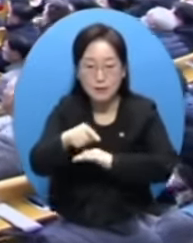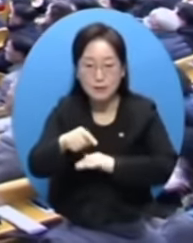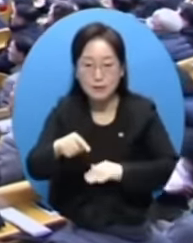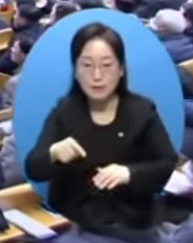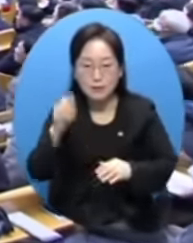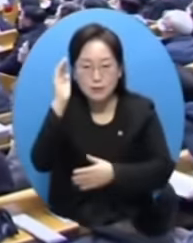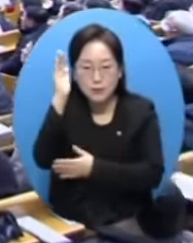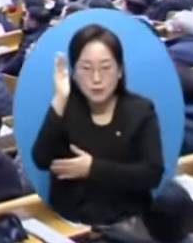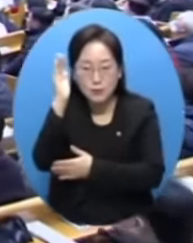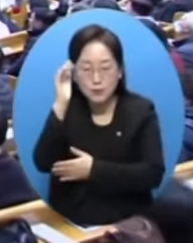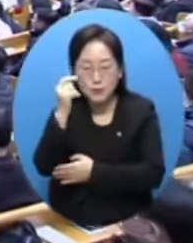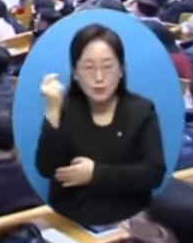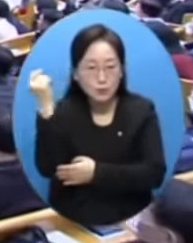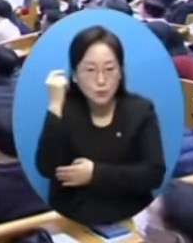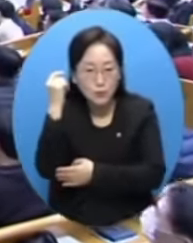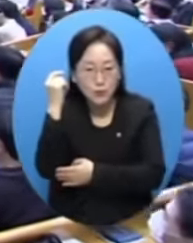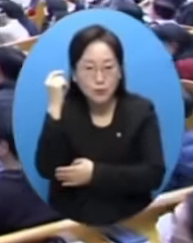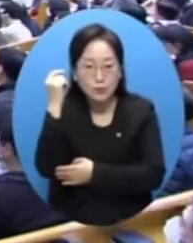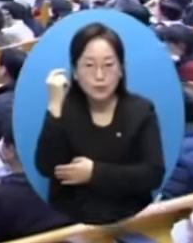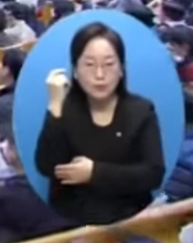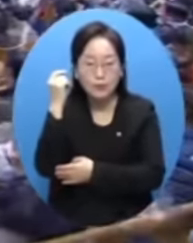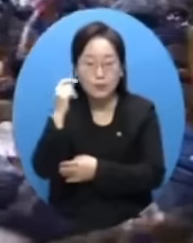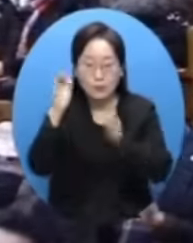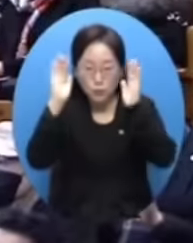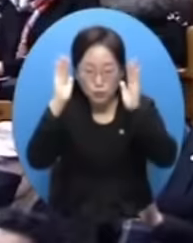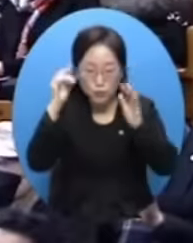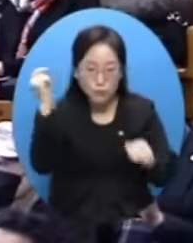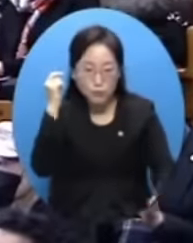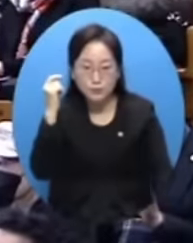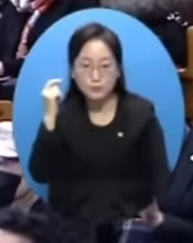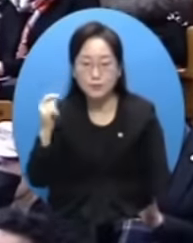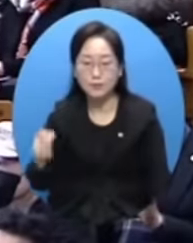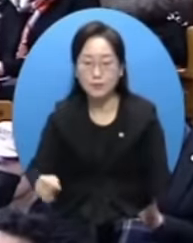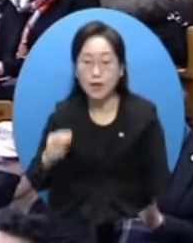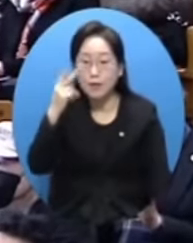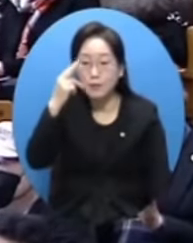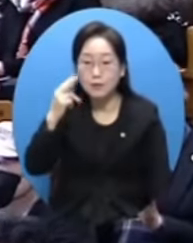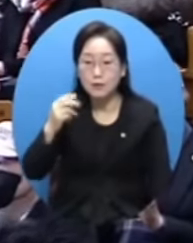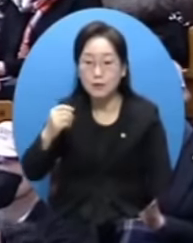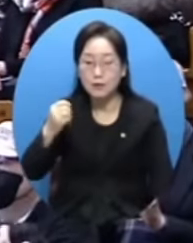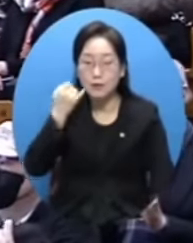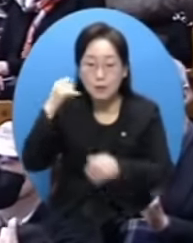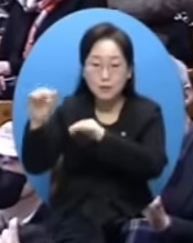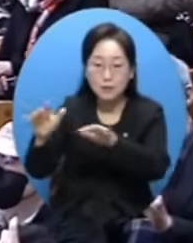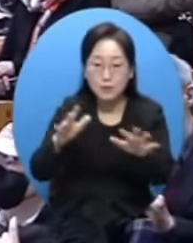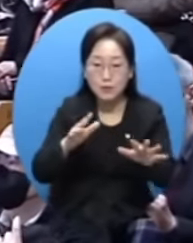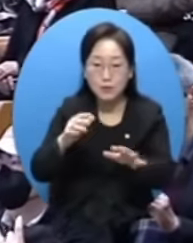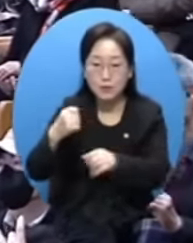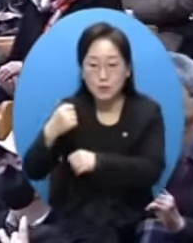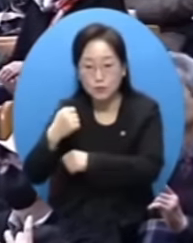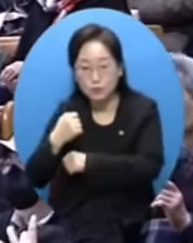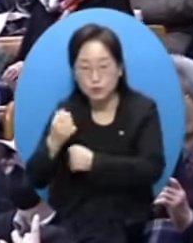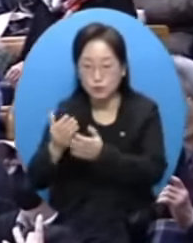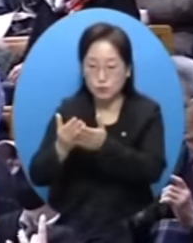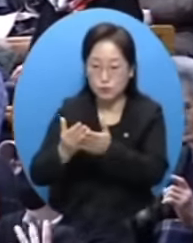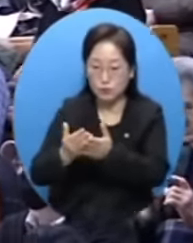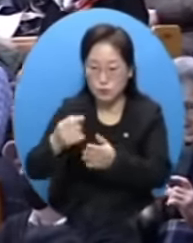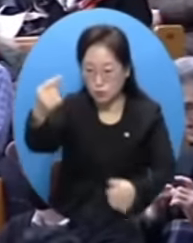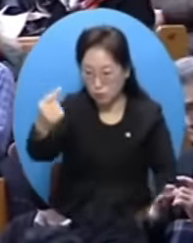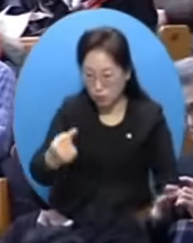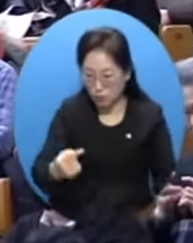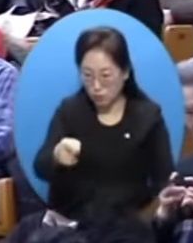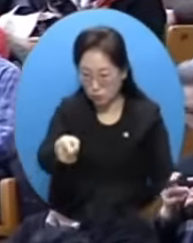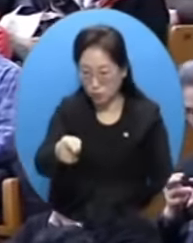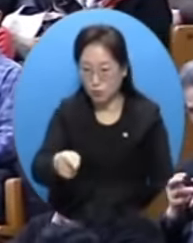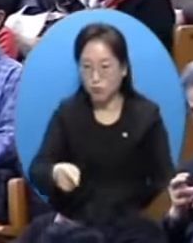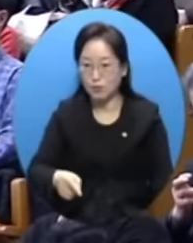이제 수업을 들으면서 미해군이이 빠리에 와서 주하고 있는 것을 보면서이